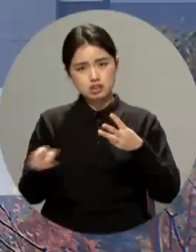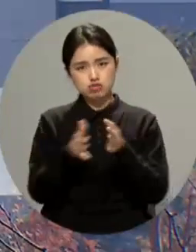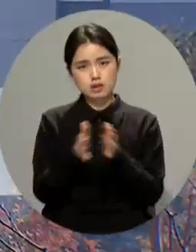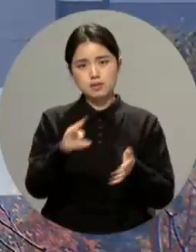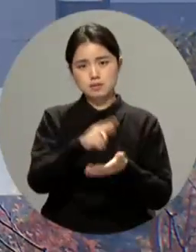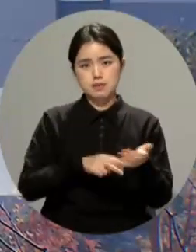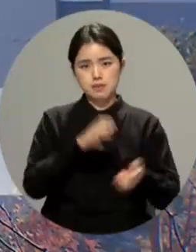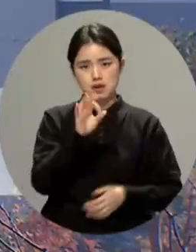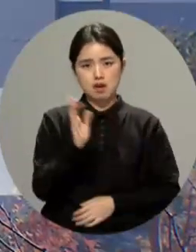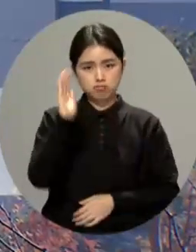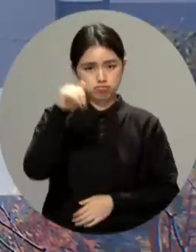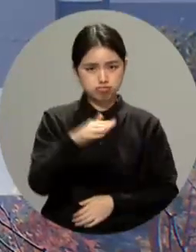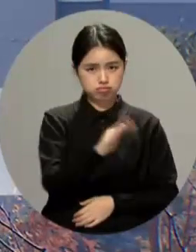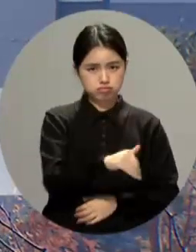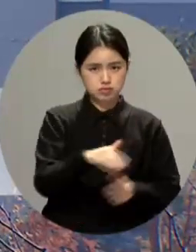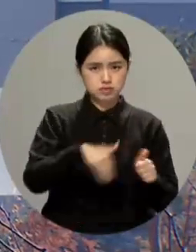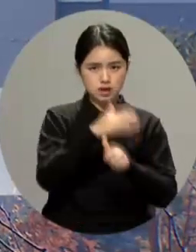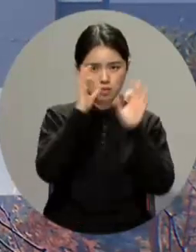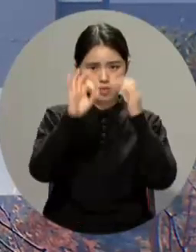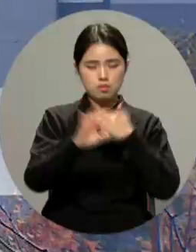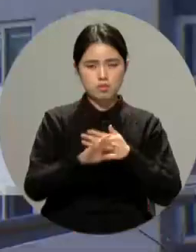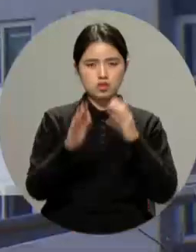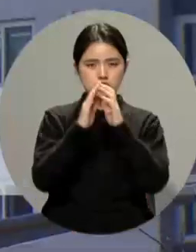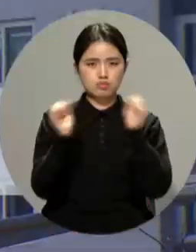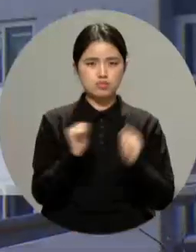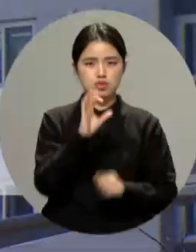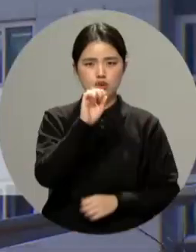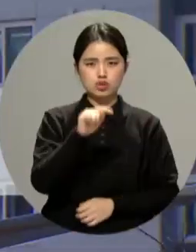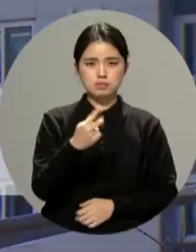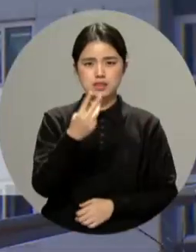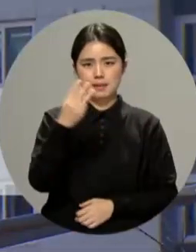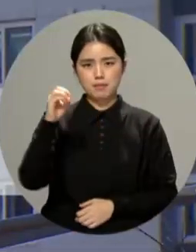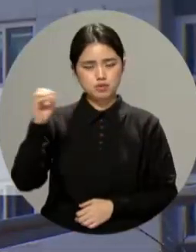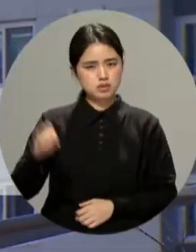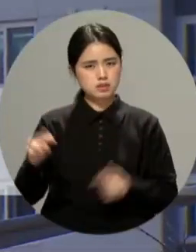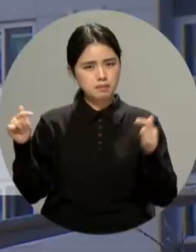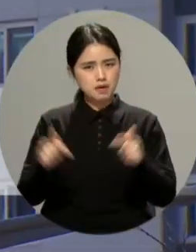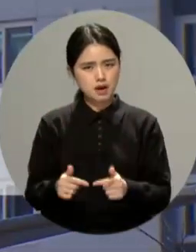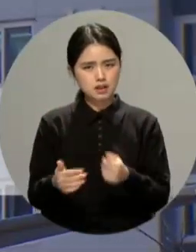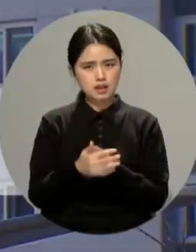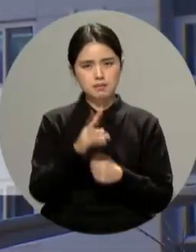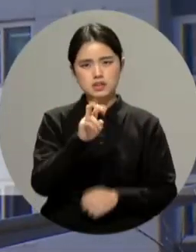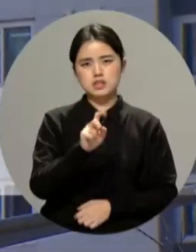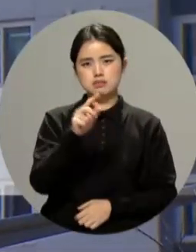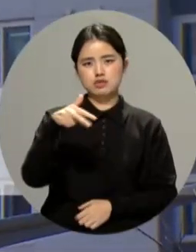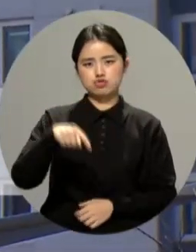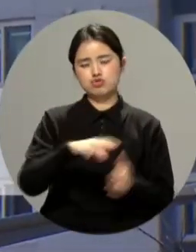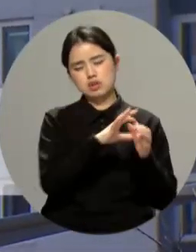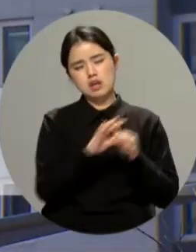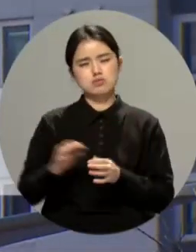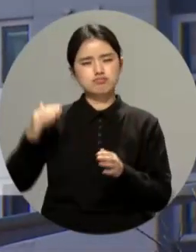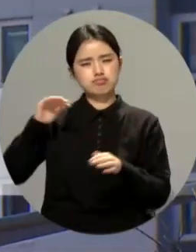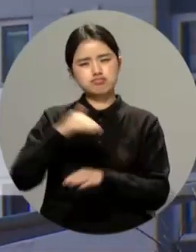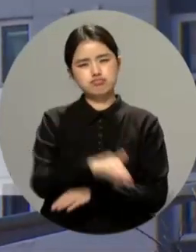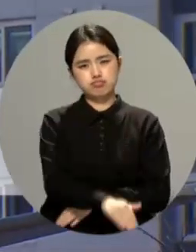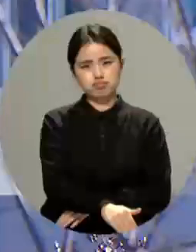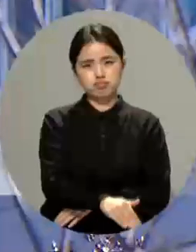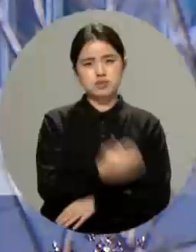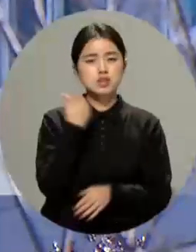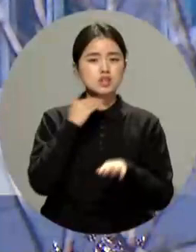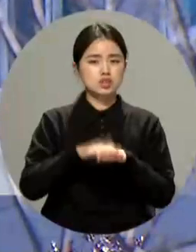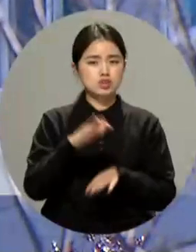매매가격 변동률을 보면 전북은 0.23%가 떨어지면서 21주 연속 하락을 이어갔습니다 전세가도